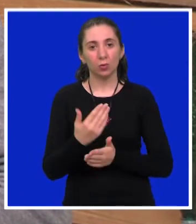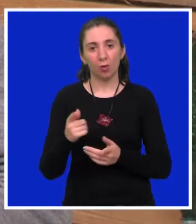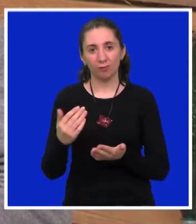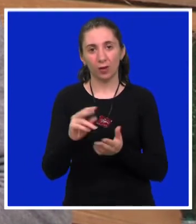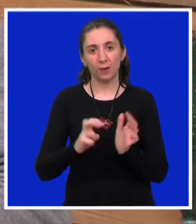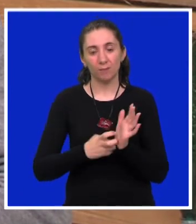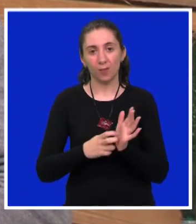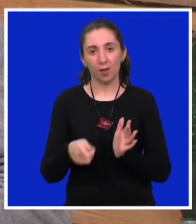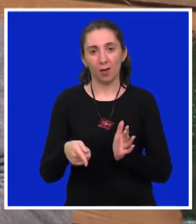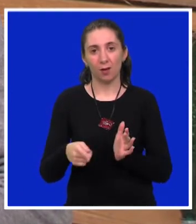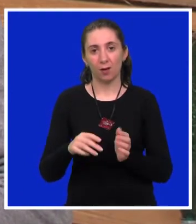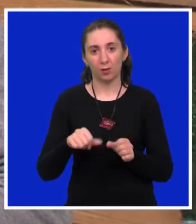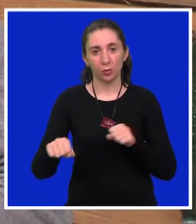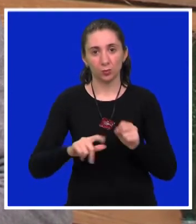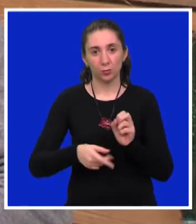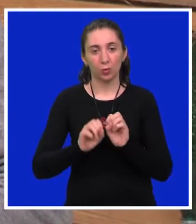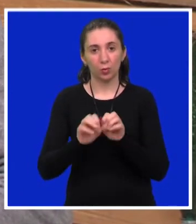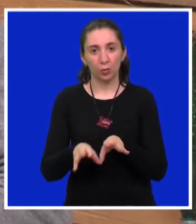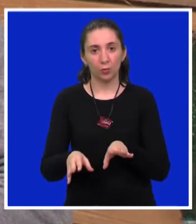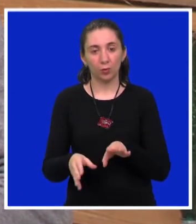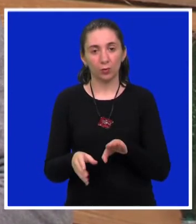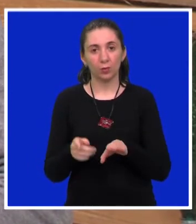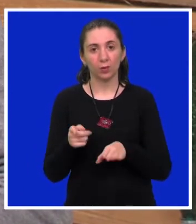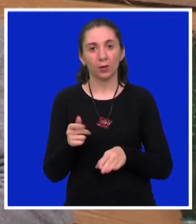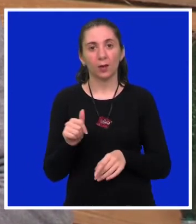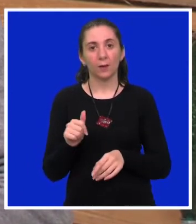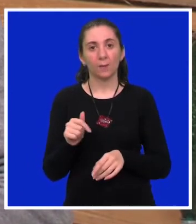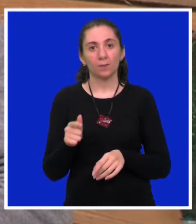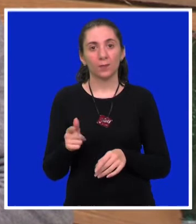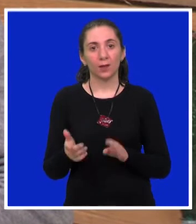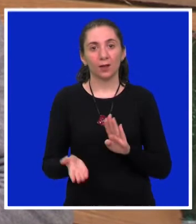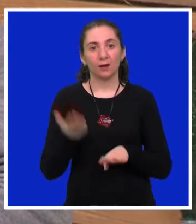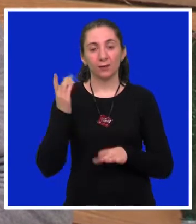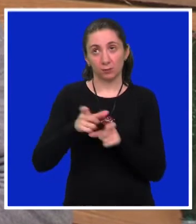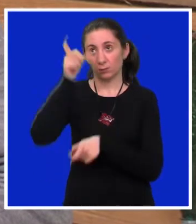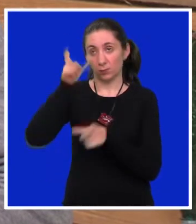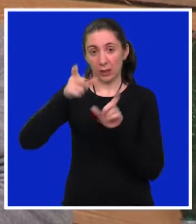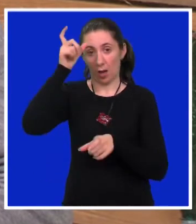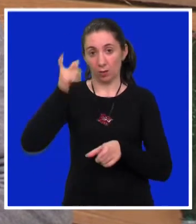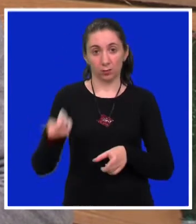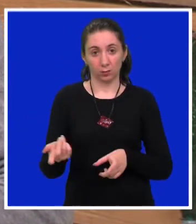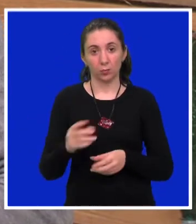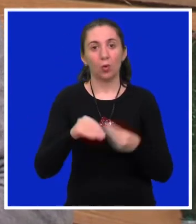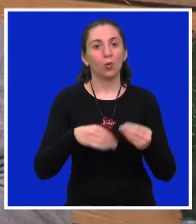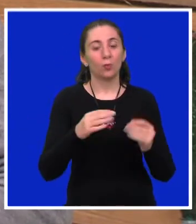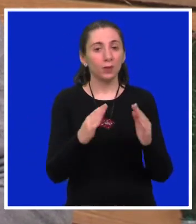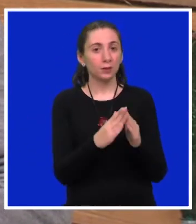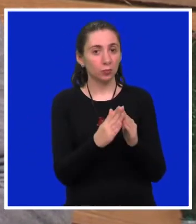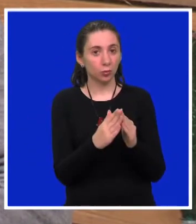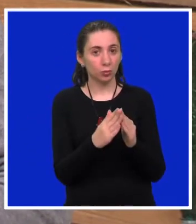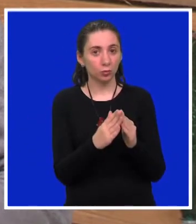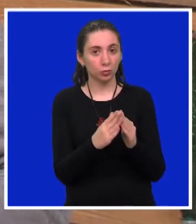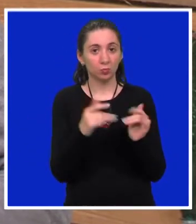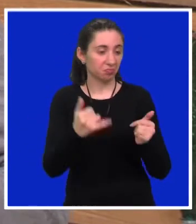plana gospodarenja otpadom, posebno izazovno, to su više stambene zgrade. U obiteljskim